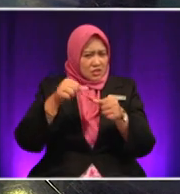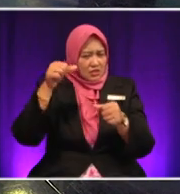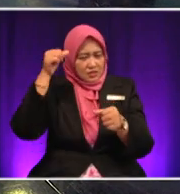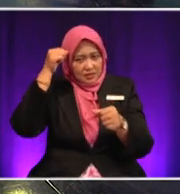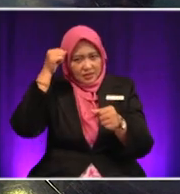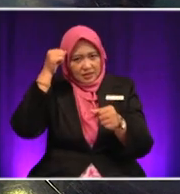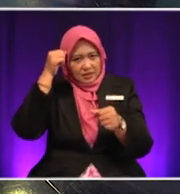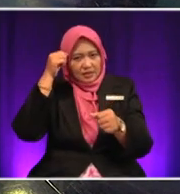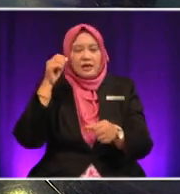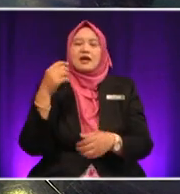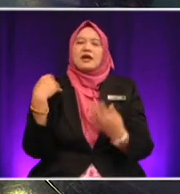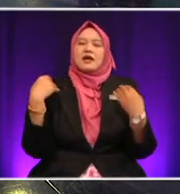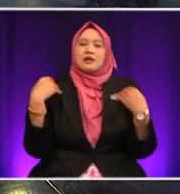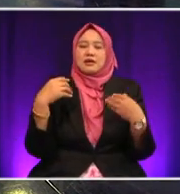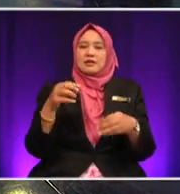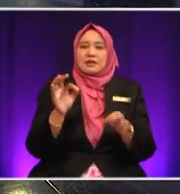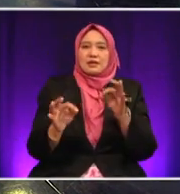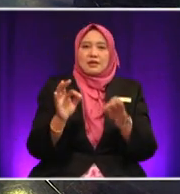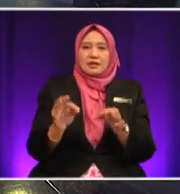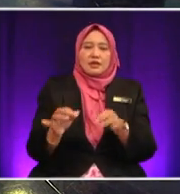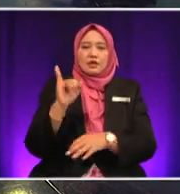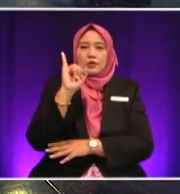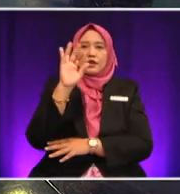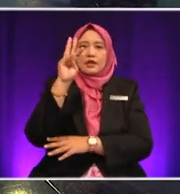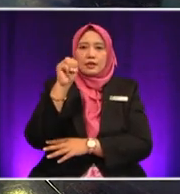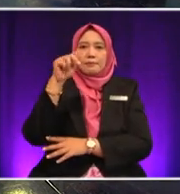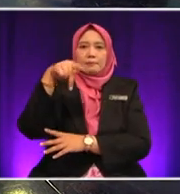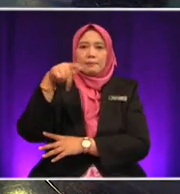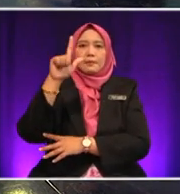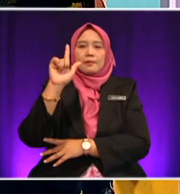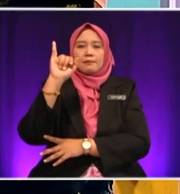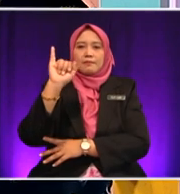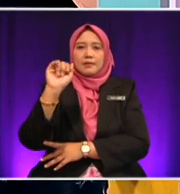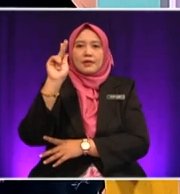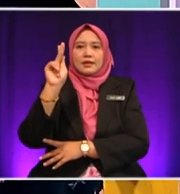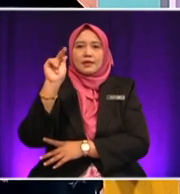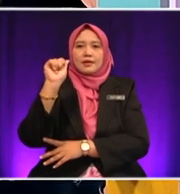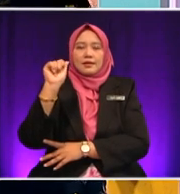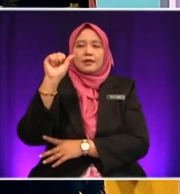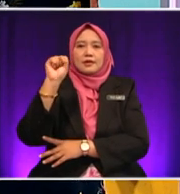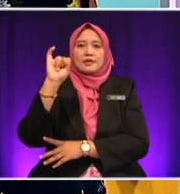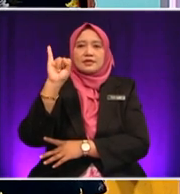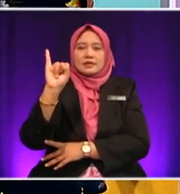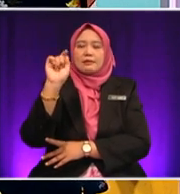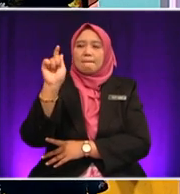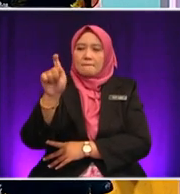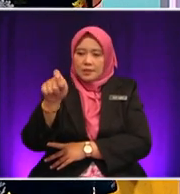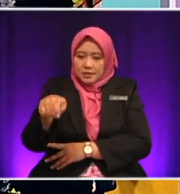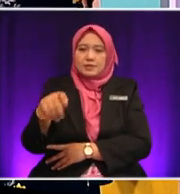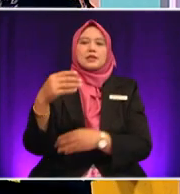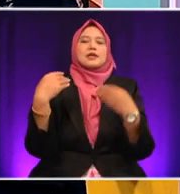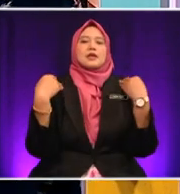nah bilik implikasi bukan semudah ABC kita Jawab ya kita kini baca Oke implikasi sebab itu tadi